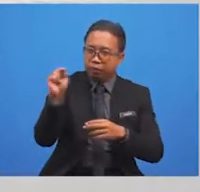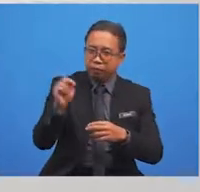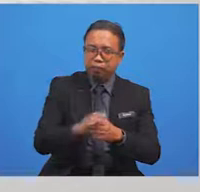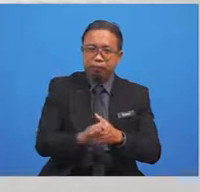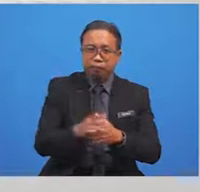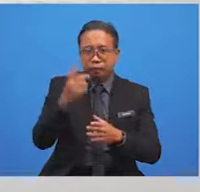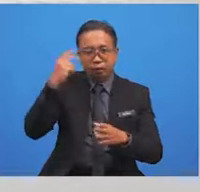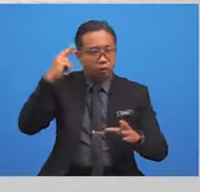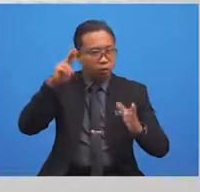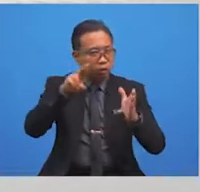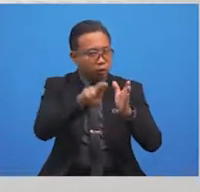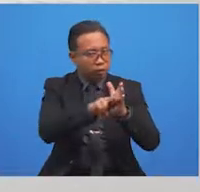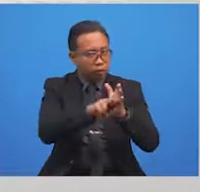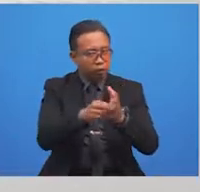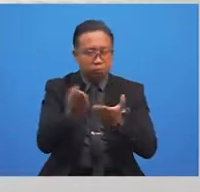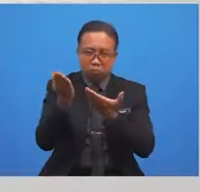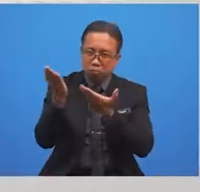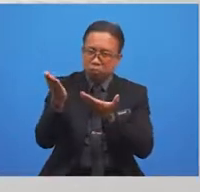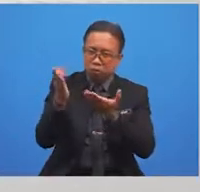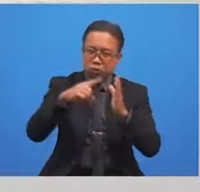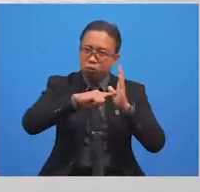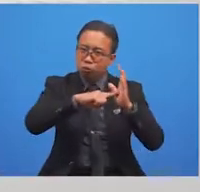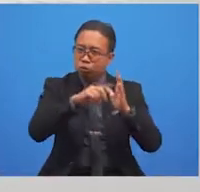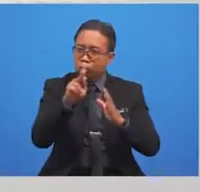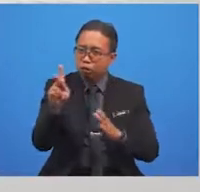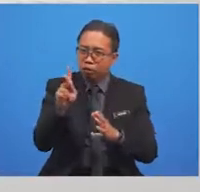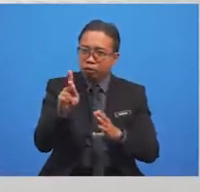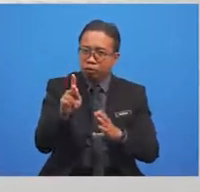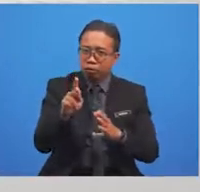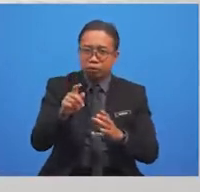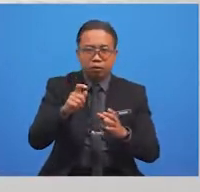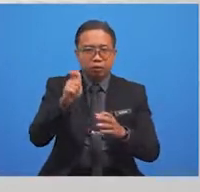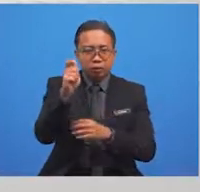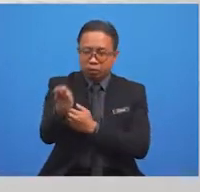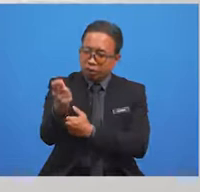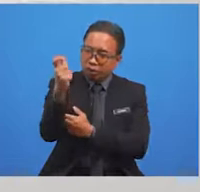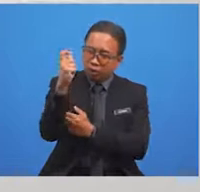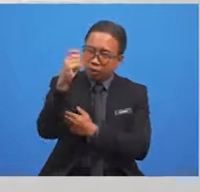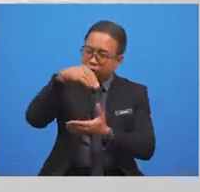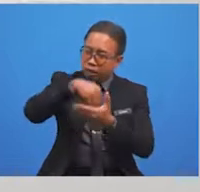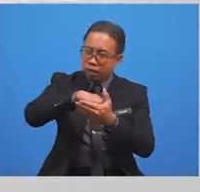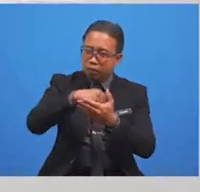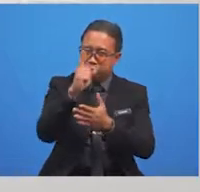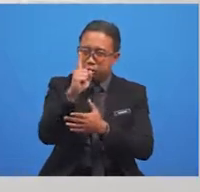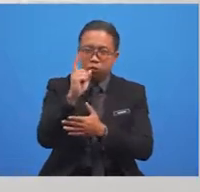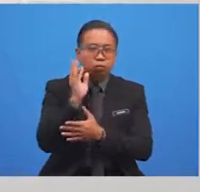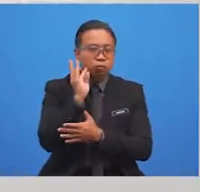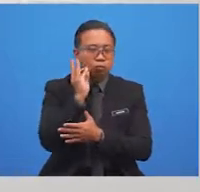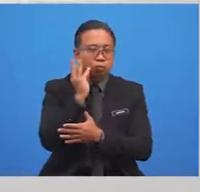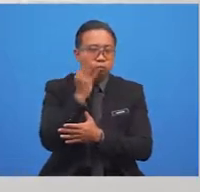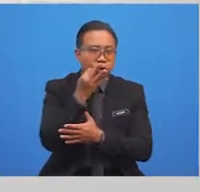Rajah aras trofik di sebelah menunjukkan aliran tenaga dalam sesebuah